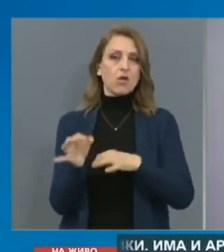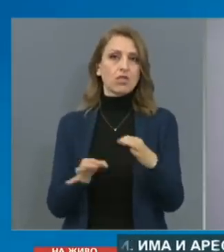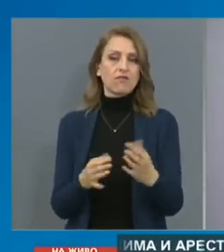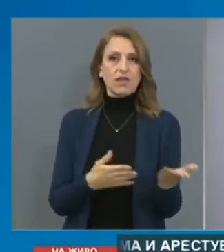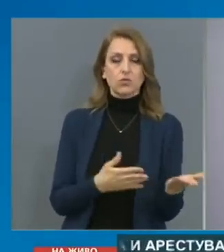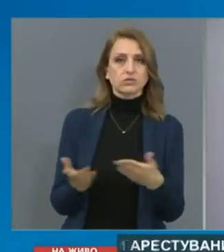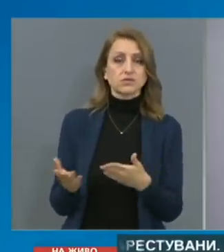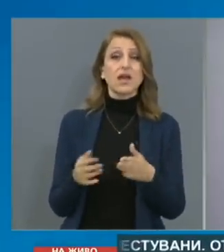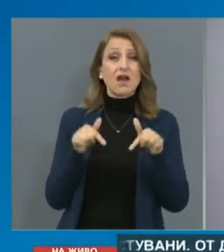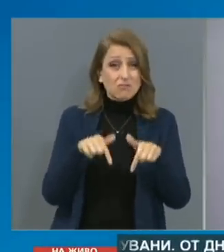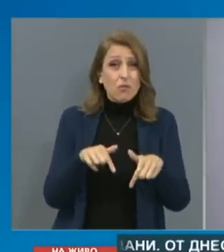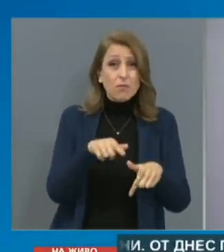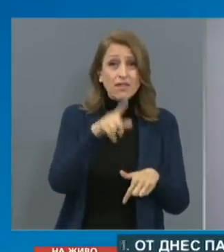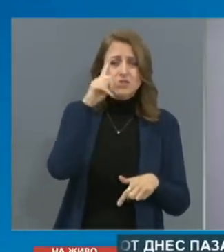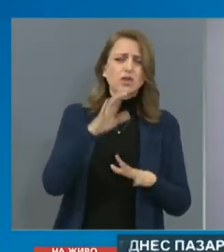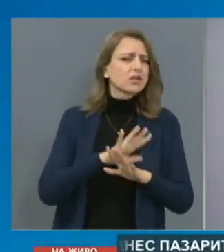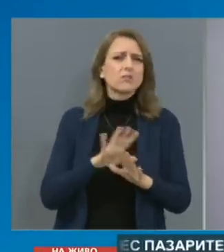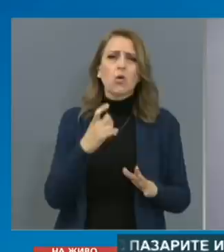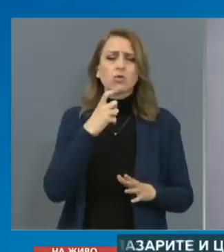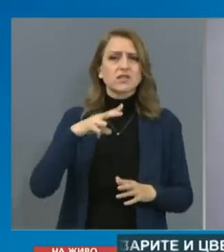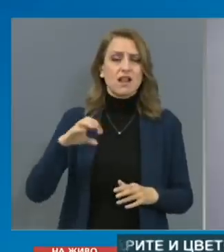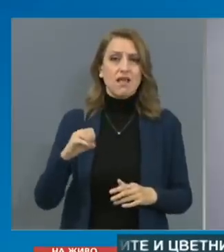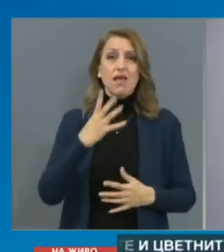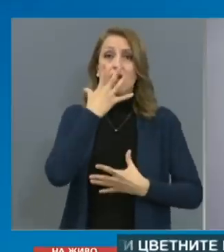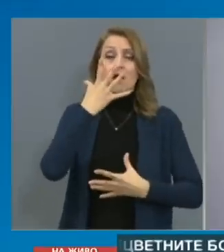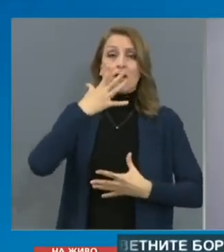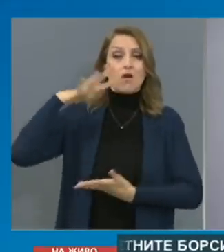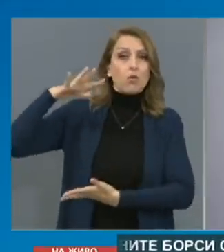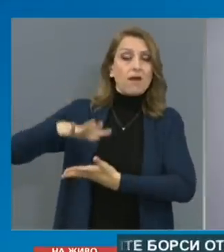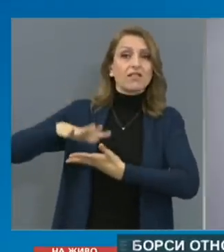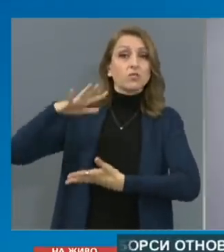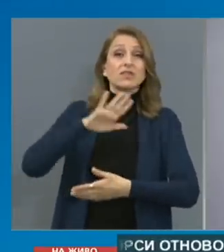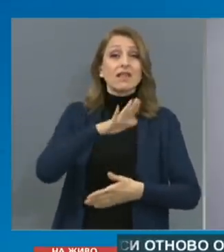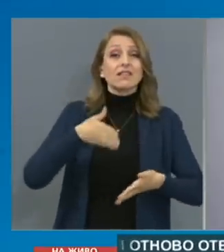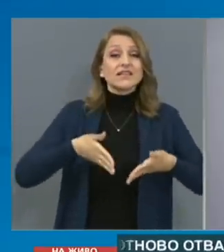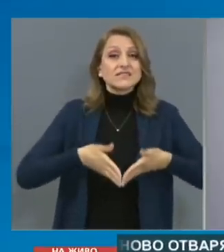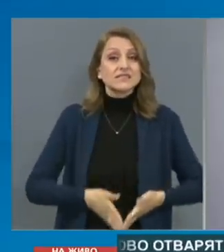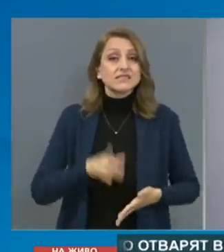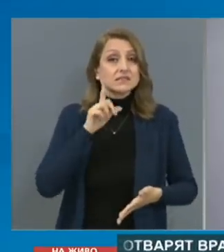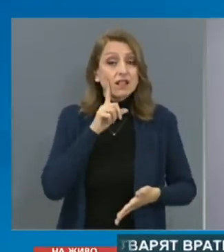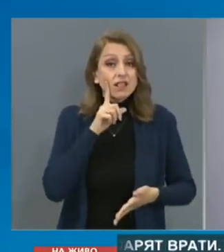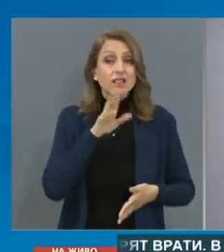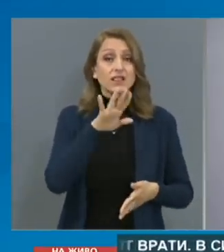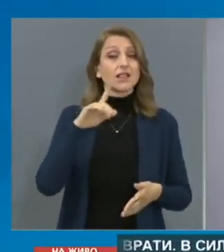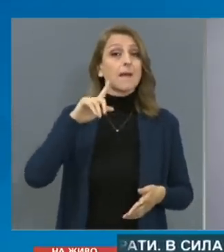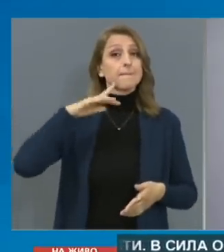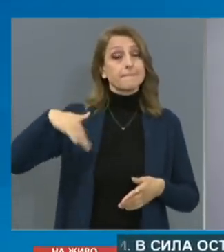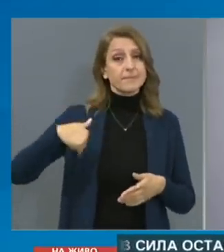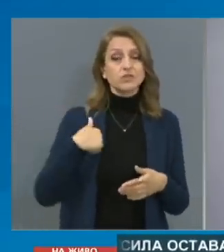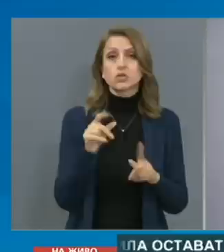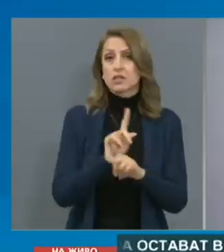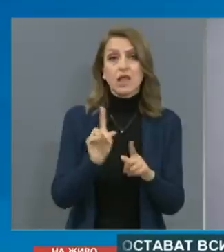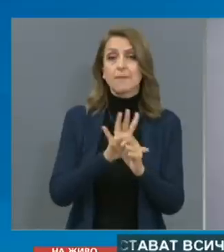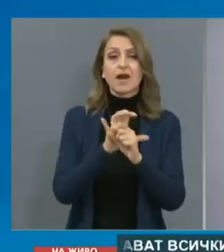момента, на командно дишане. Синът и нейния съпруг са без коронавирус, но